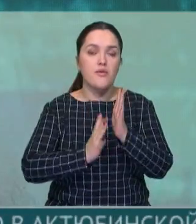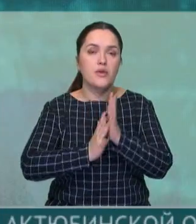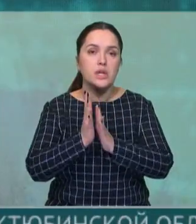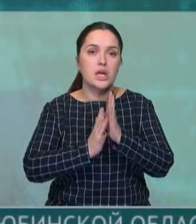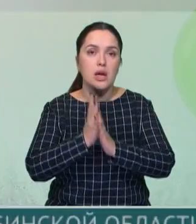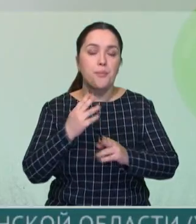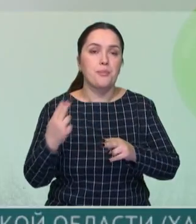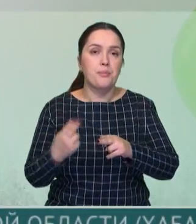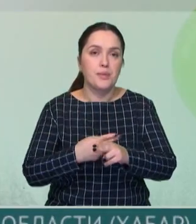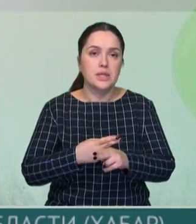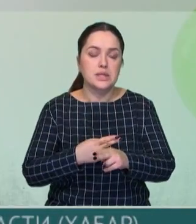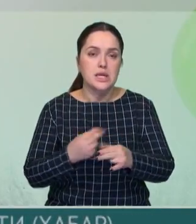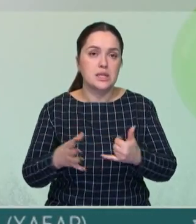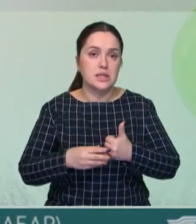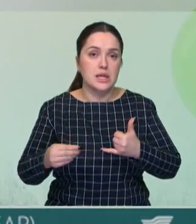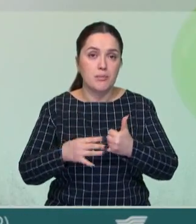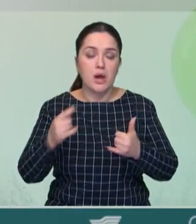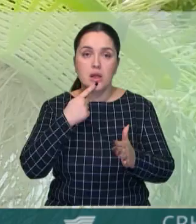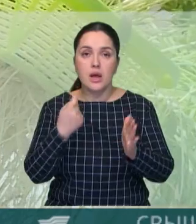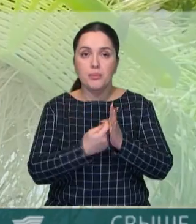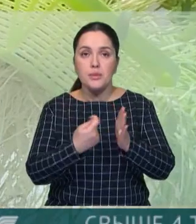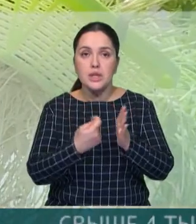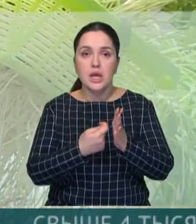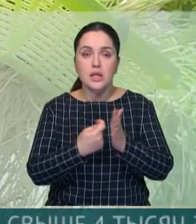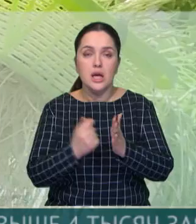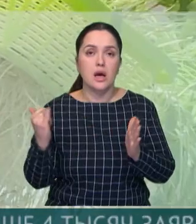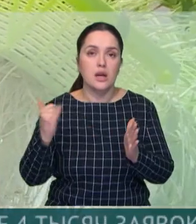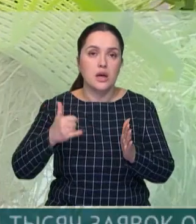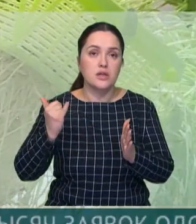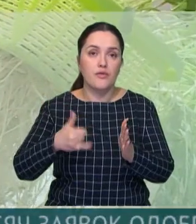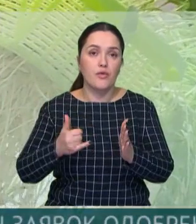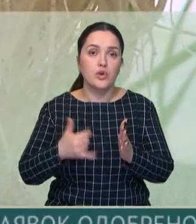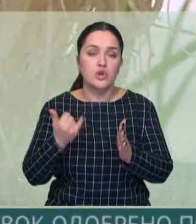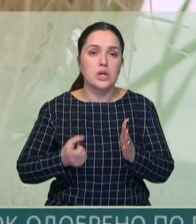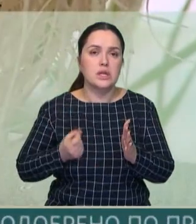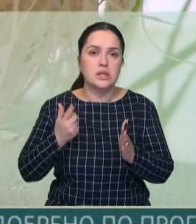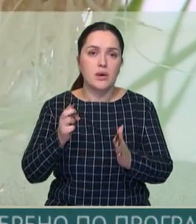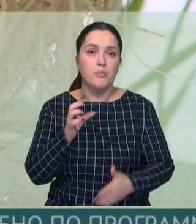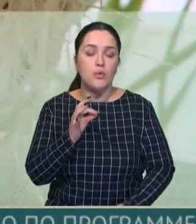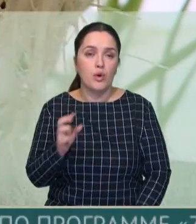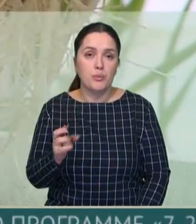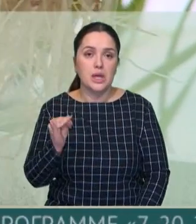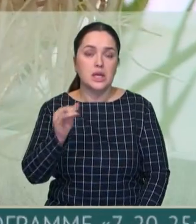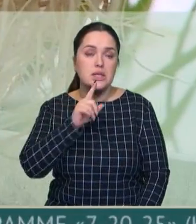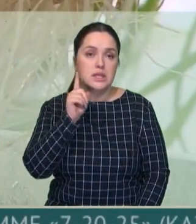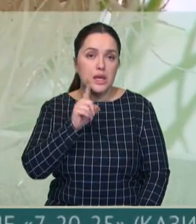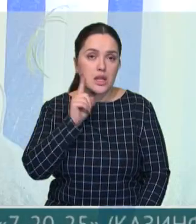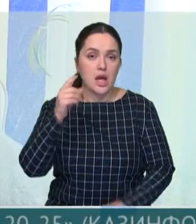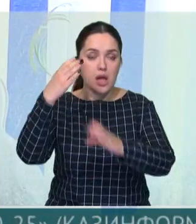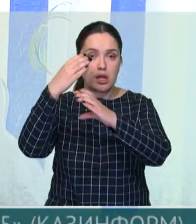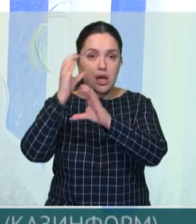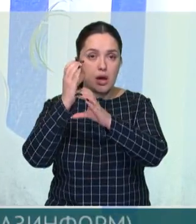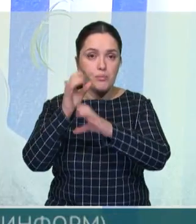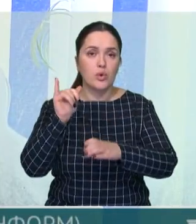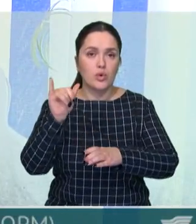выращивание растений без грунта на питательных растворах. Сейчас ученики культивируют несколько злаковых, бобовых и зелень. Лаборатория